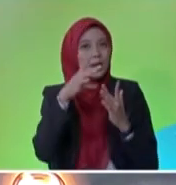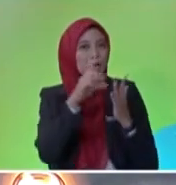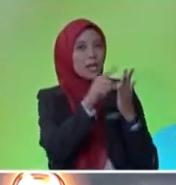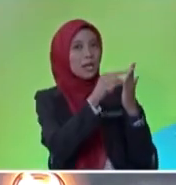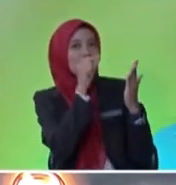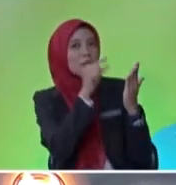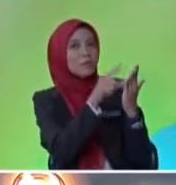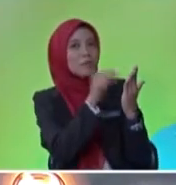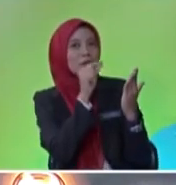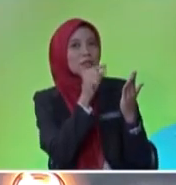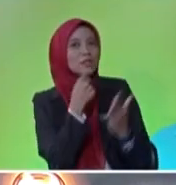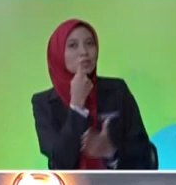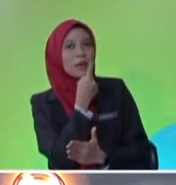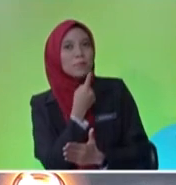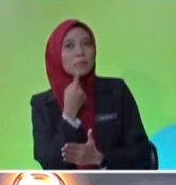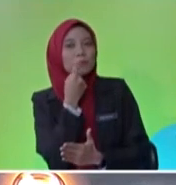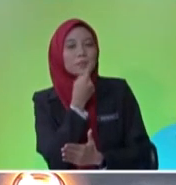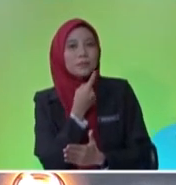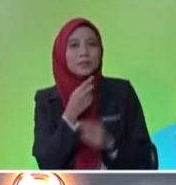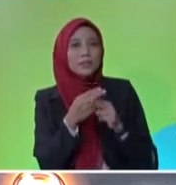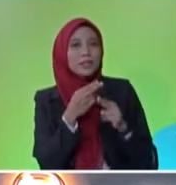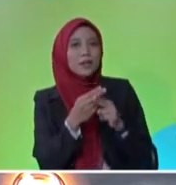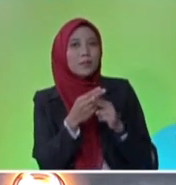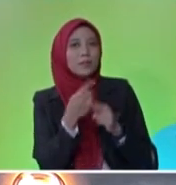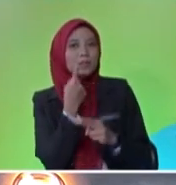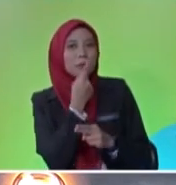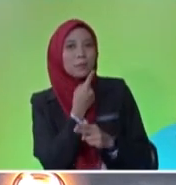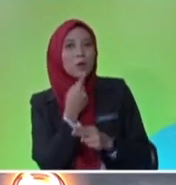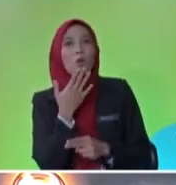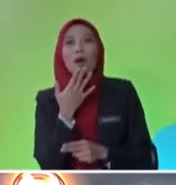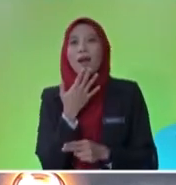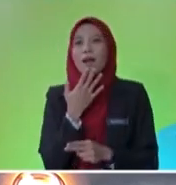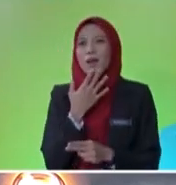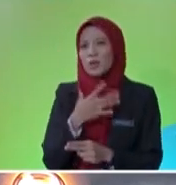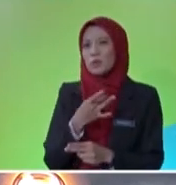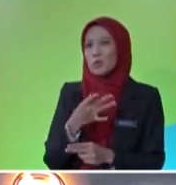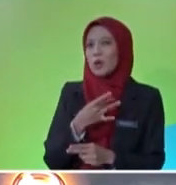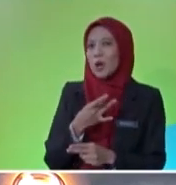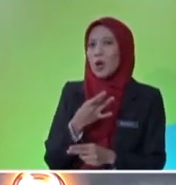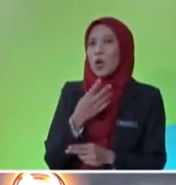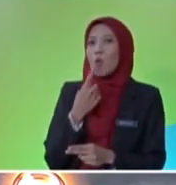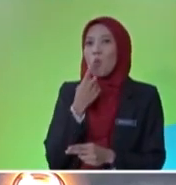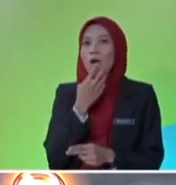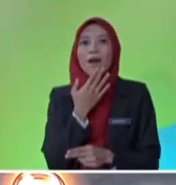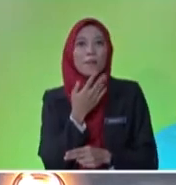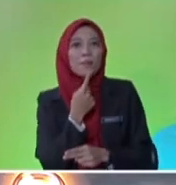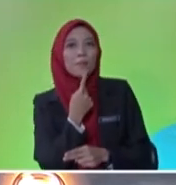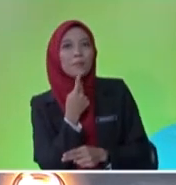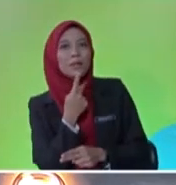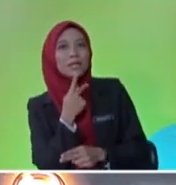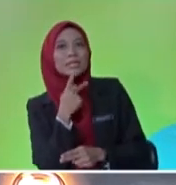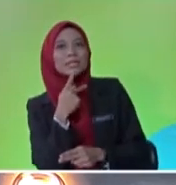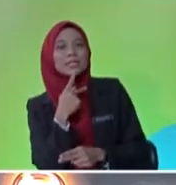bola kita tengok Siapa yang kenal Mira kami wanita gemar merah warna merah jambu cekgu dalamnya